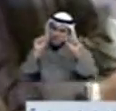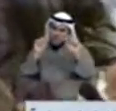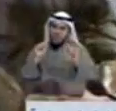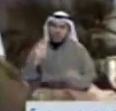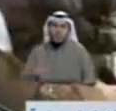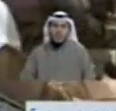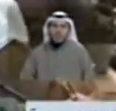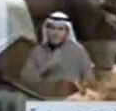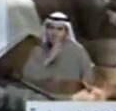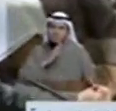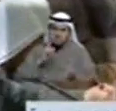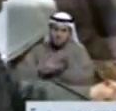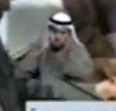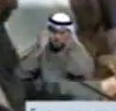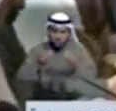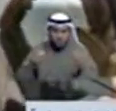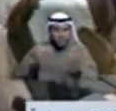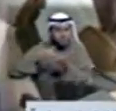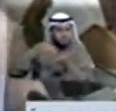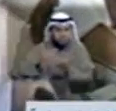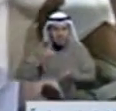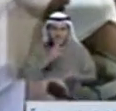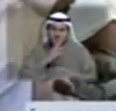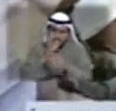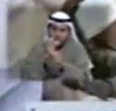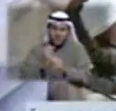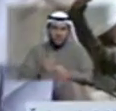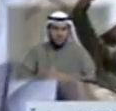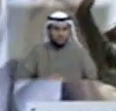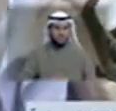بتكلفة حقيقية دون هدر أو تبذير.